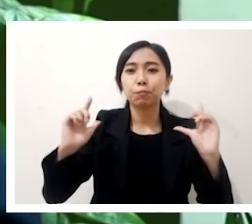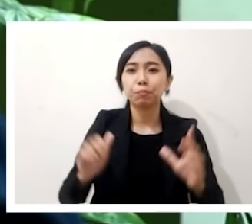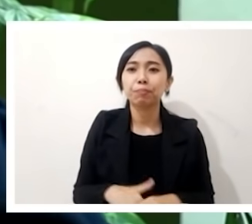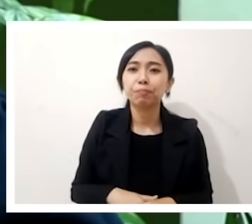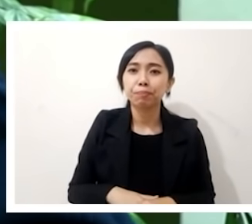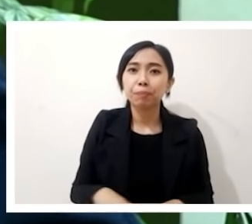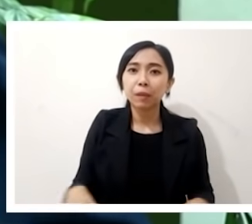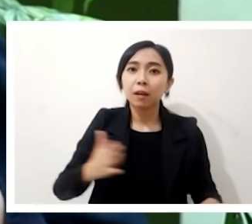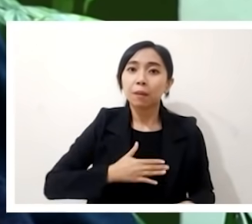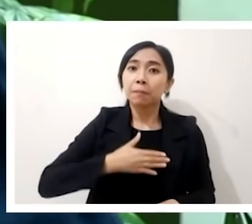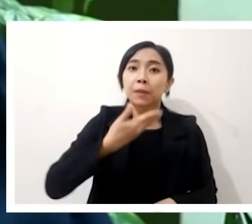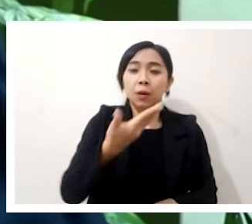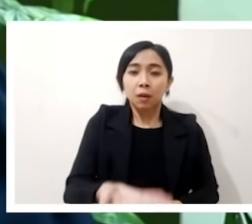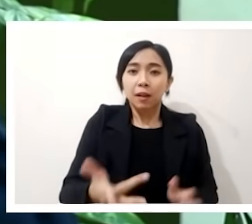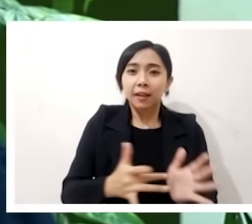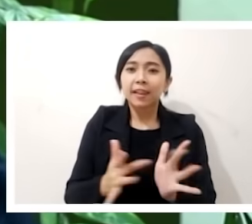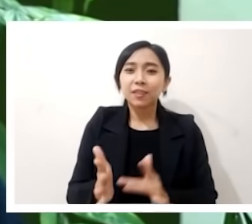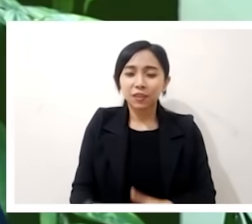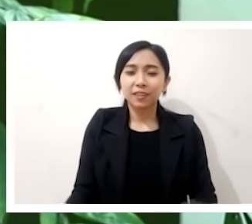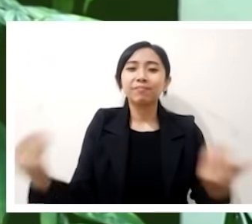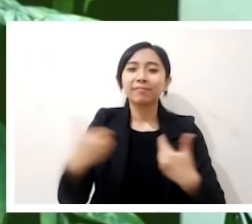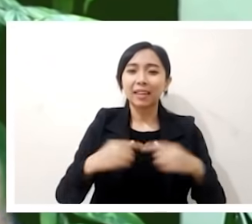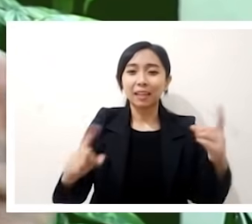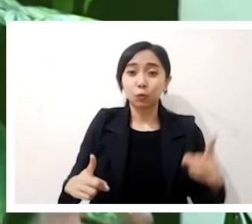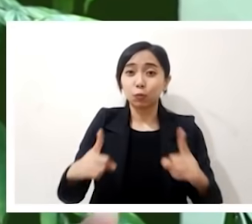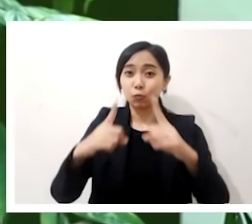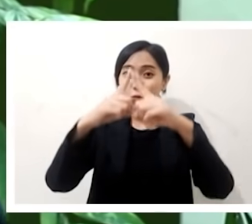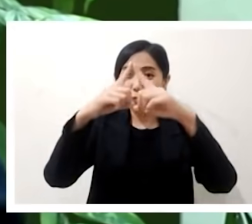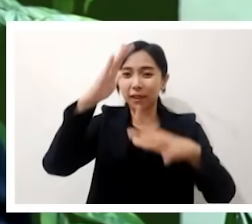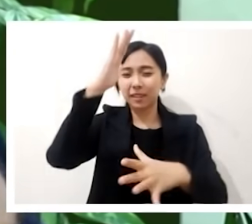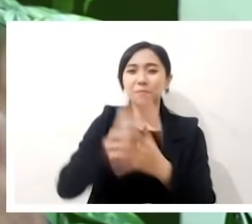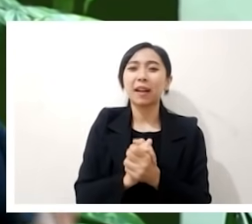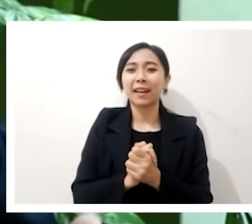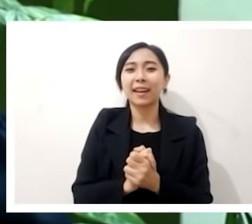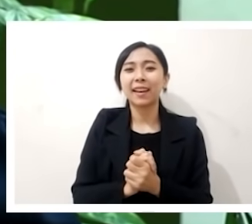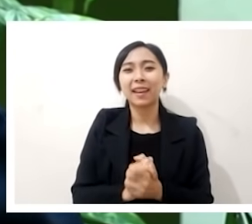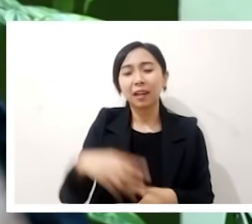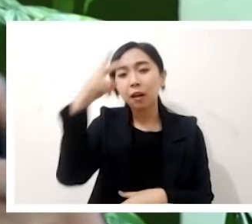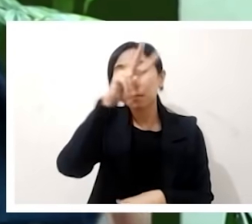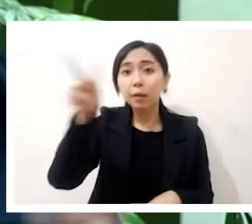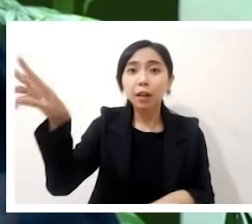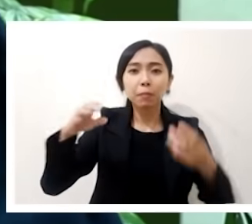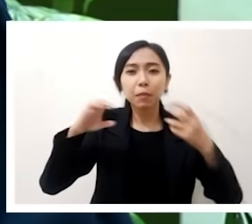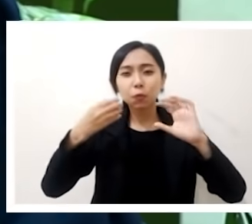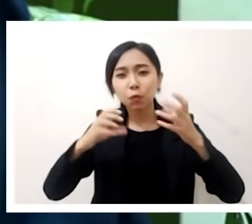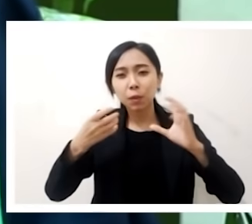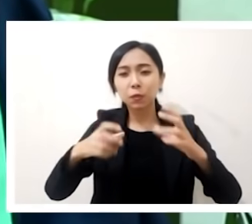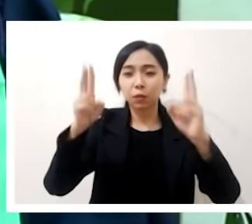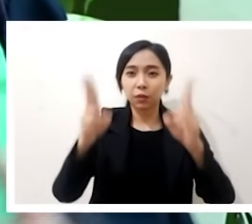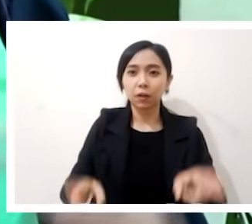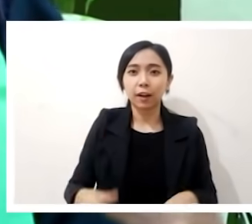Pengorbanan Kristus di salib memberi kita visi iman untuk peka pada persoalan pergumulan orang